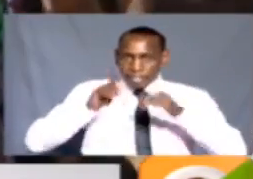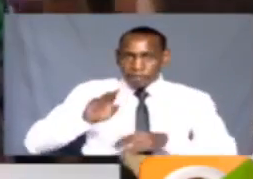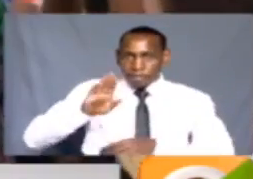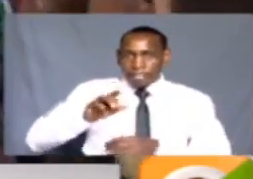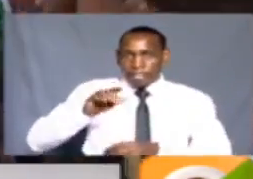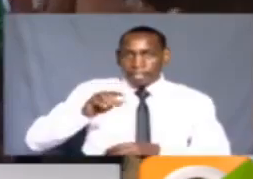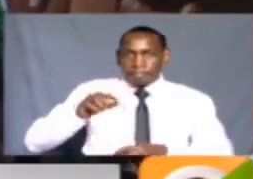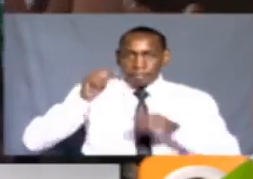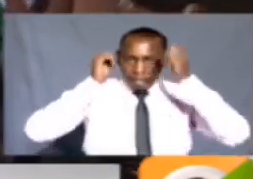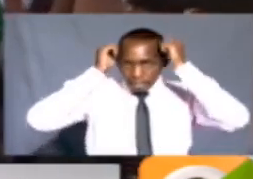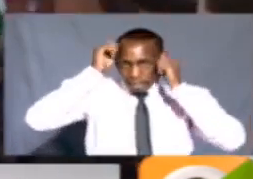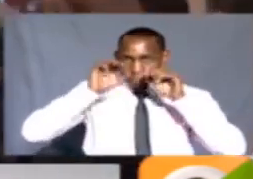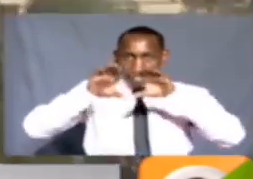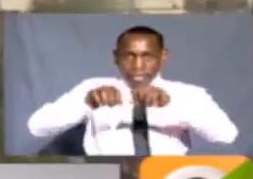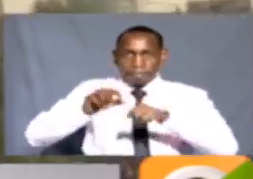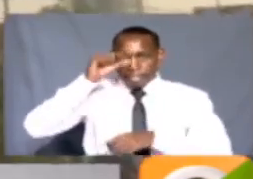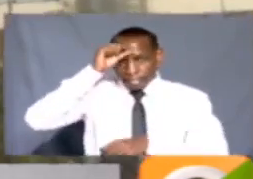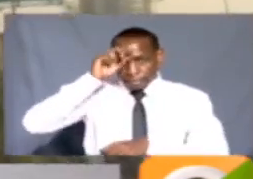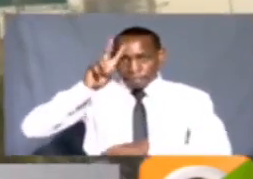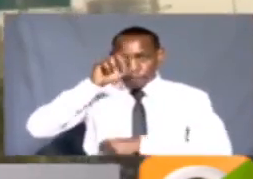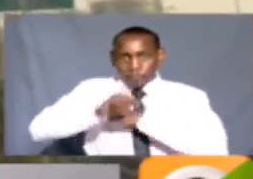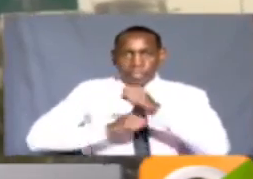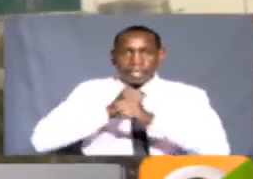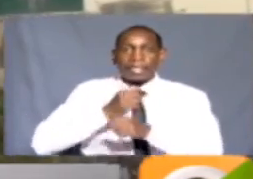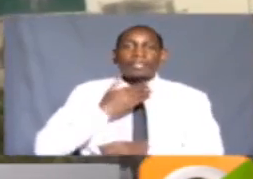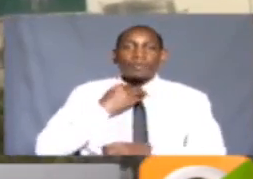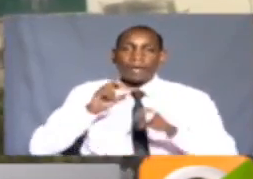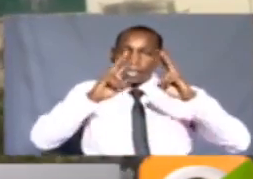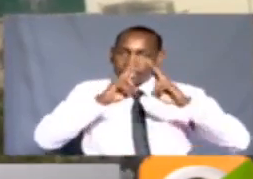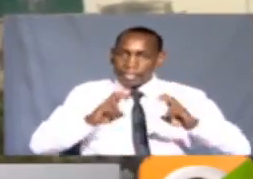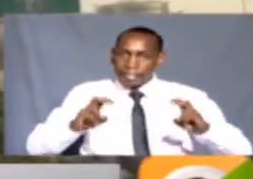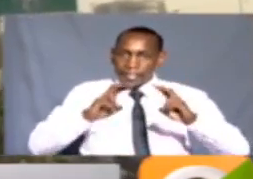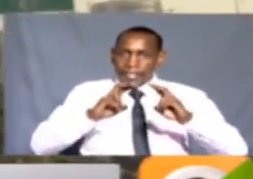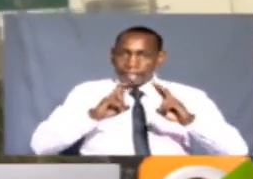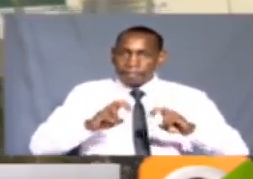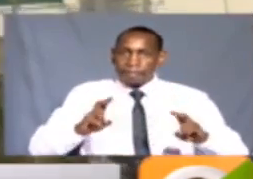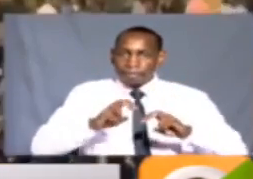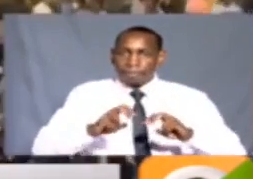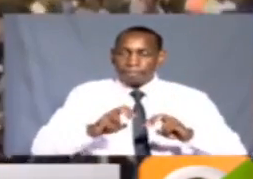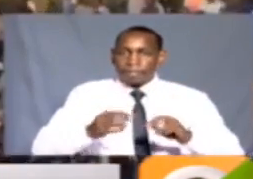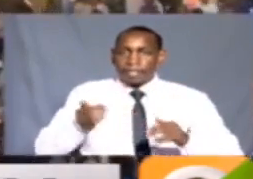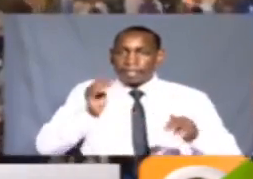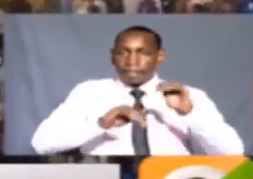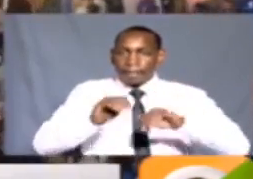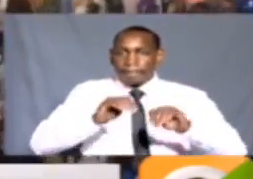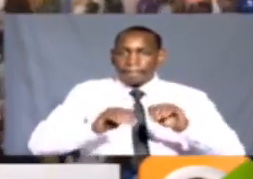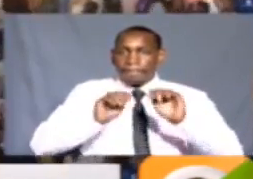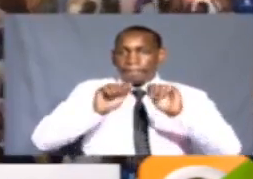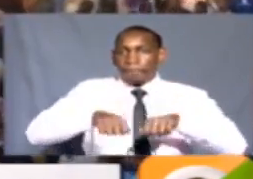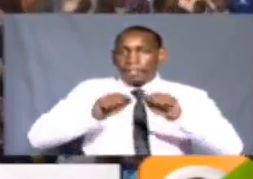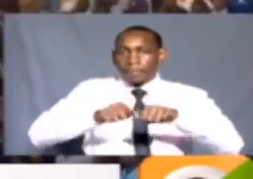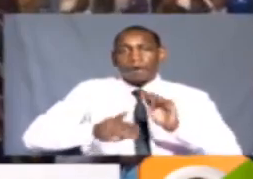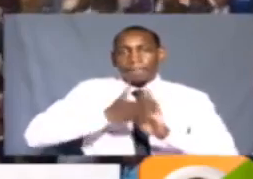ya kuchukua usukani kwa miaka miwili na kutaka uchunguzi uandaliwe haraka iwezekanavyo.